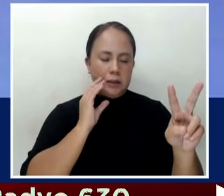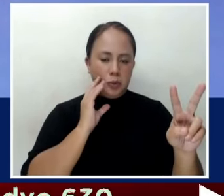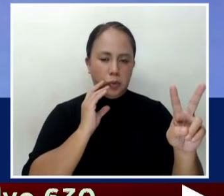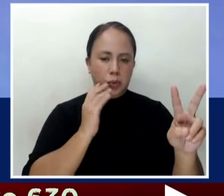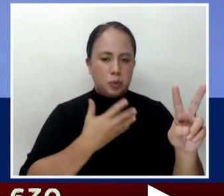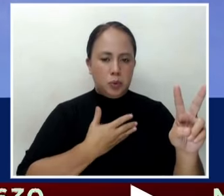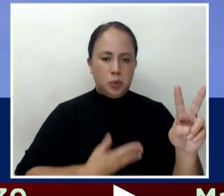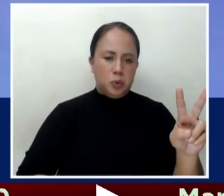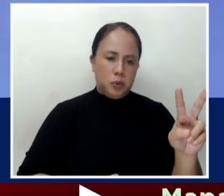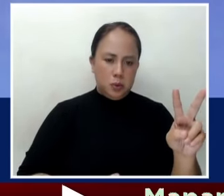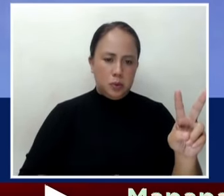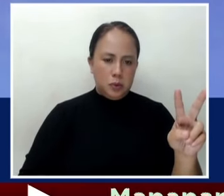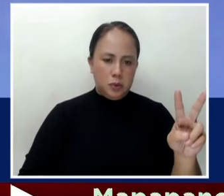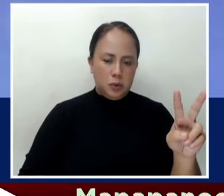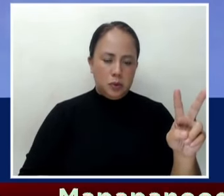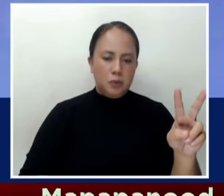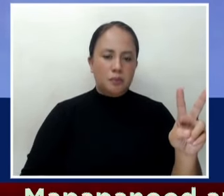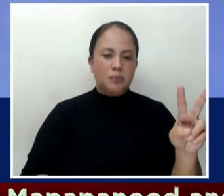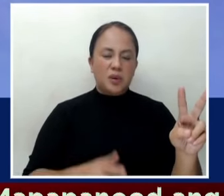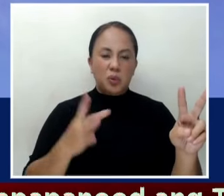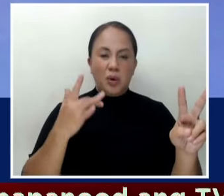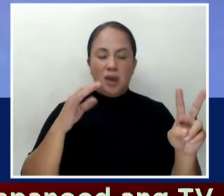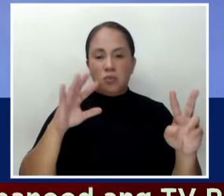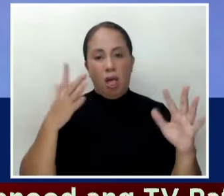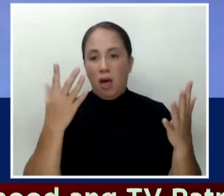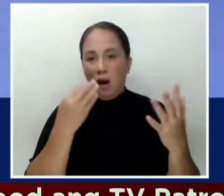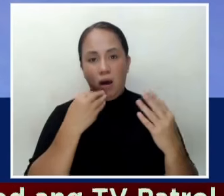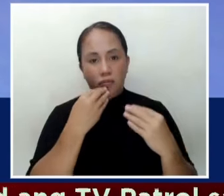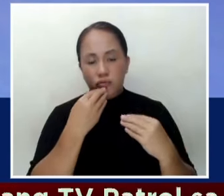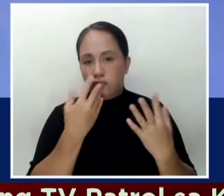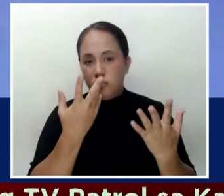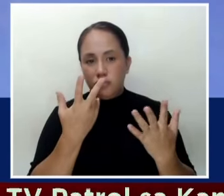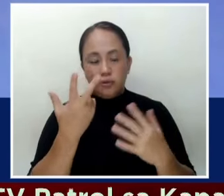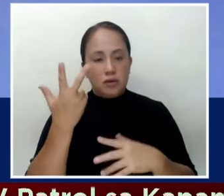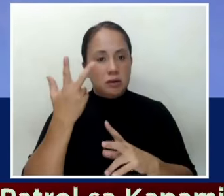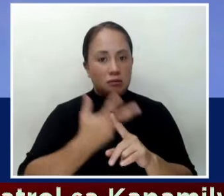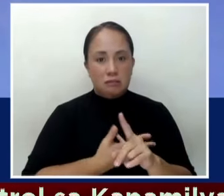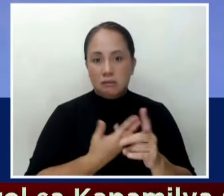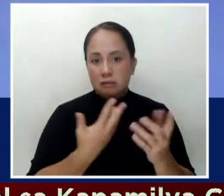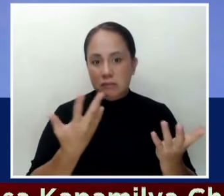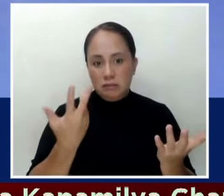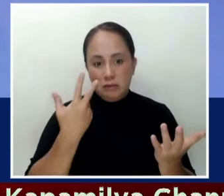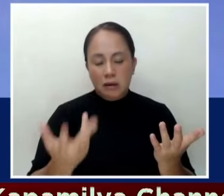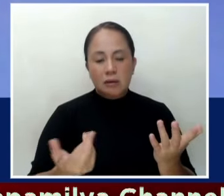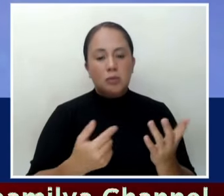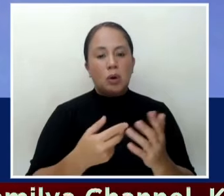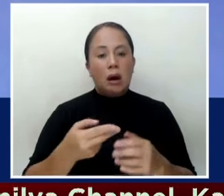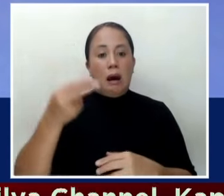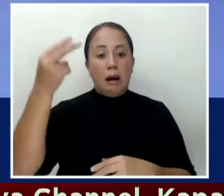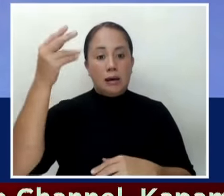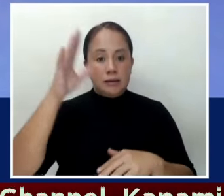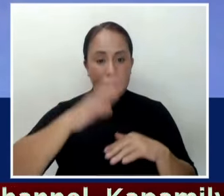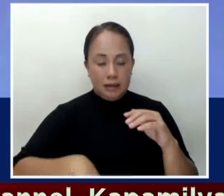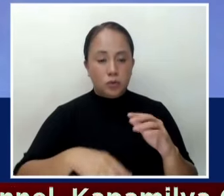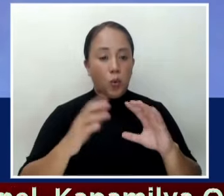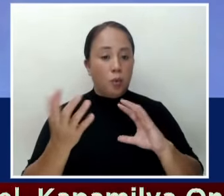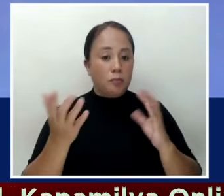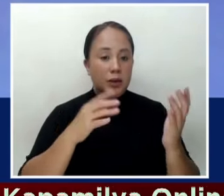involuntary hunger o gutom dahil walang makain sa nagdaang 3 buwan. Di hamak na mas mataas ito kumpara